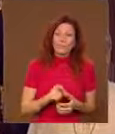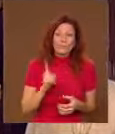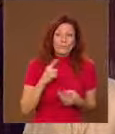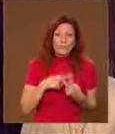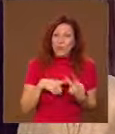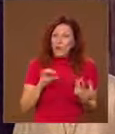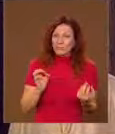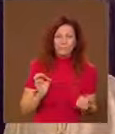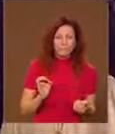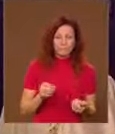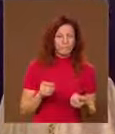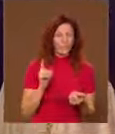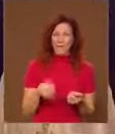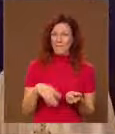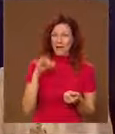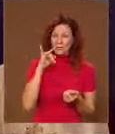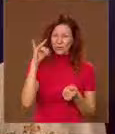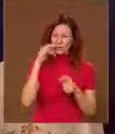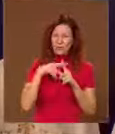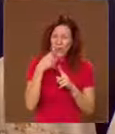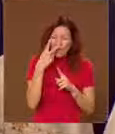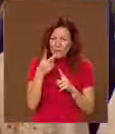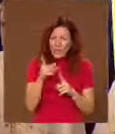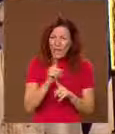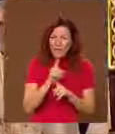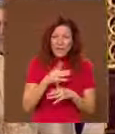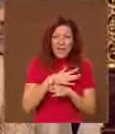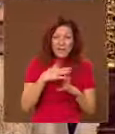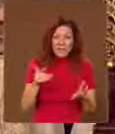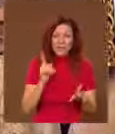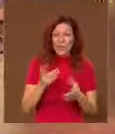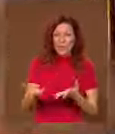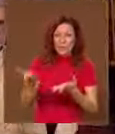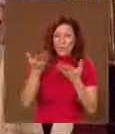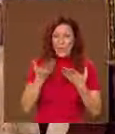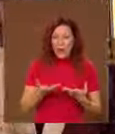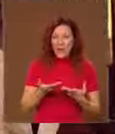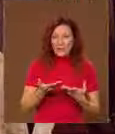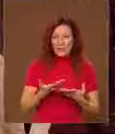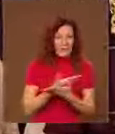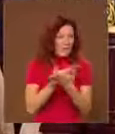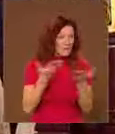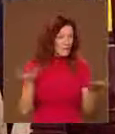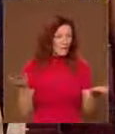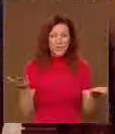Обаче не всички, които са били призовани, макар че Божия призив, Божията покана е за